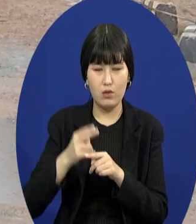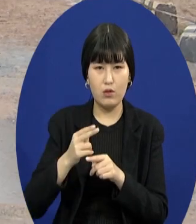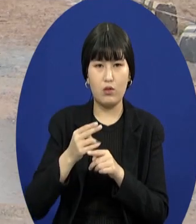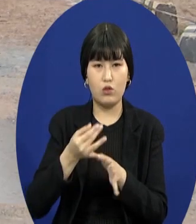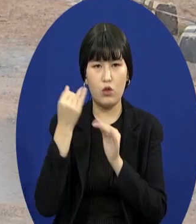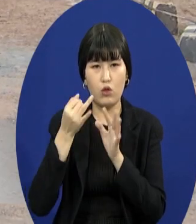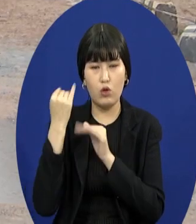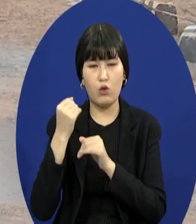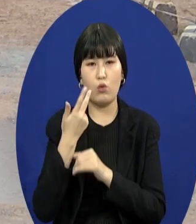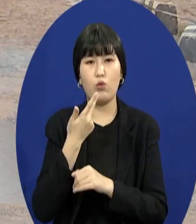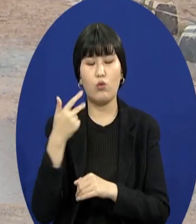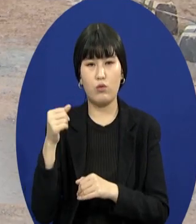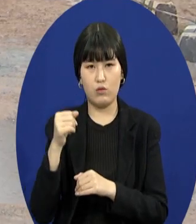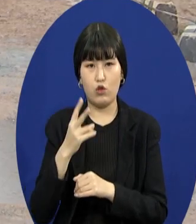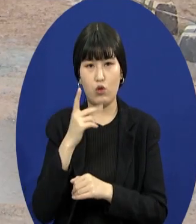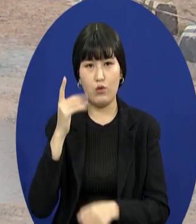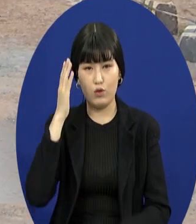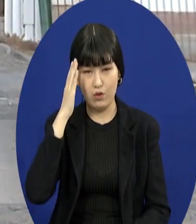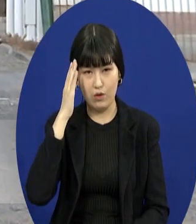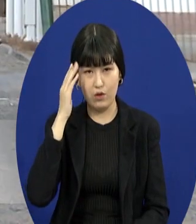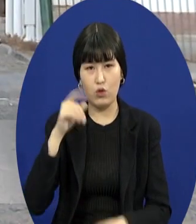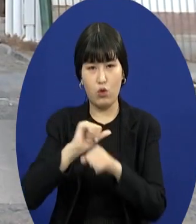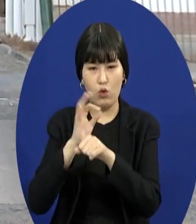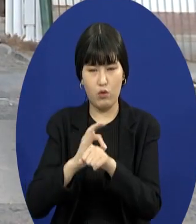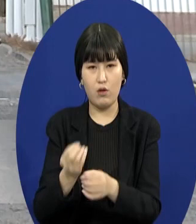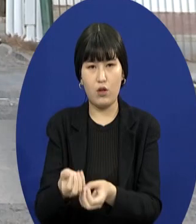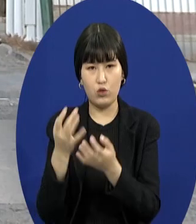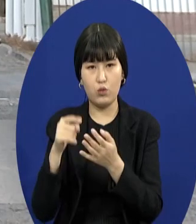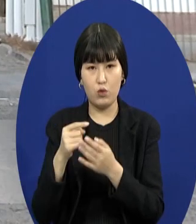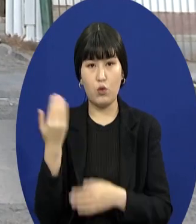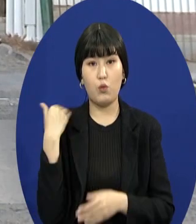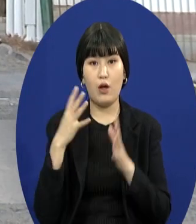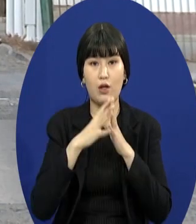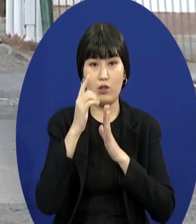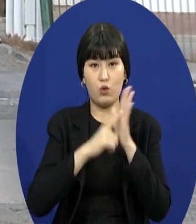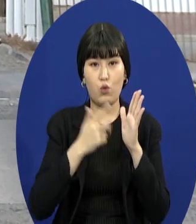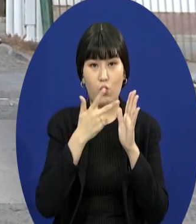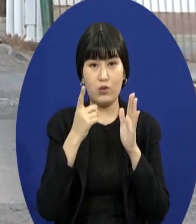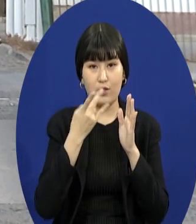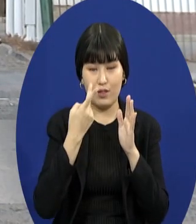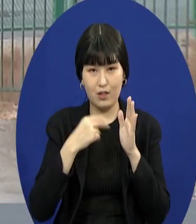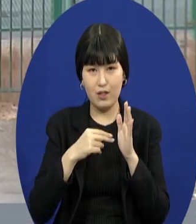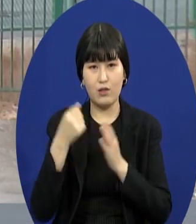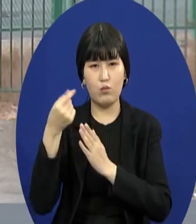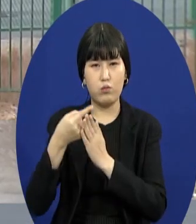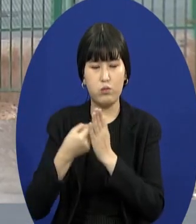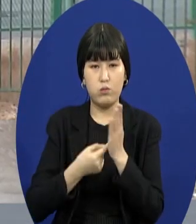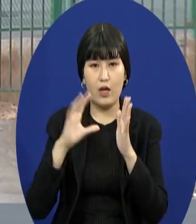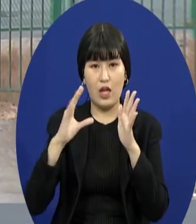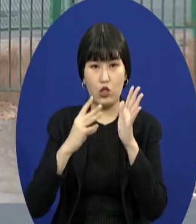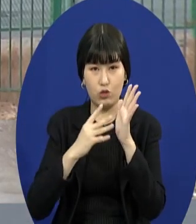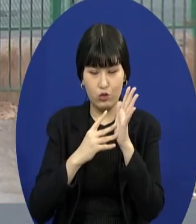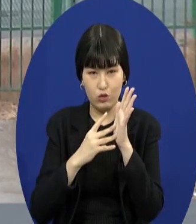паркын ажилтнаас коронавирусны халдвар илэрсэн юм. Сүүлд 10 дугаар сарын 31-ний өдөр 19 дахь халдвар бүртгэгдснээс нэмж шин